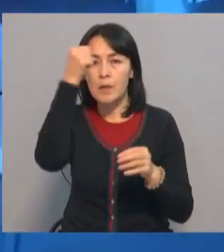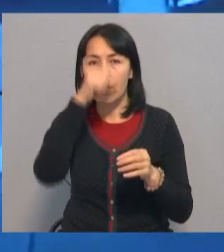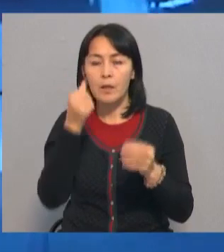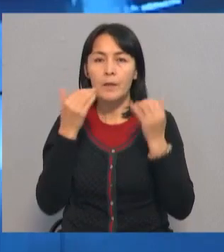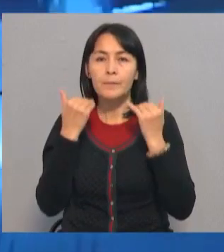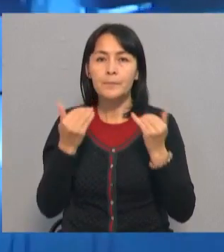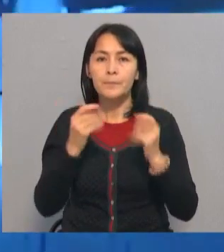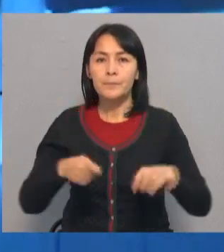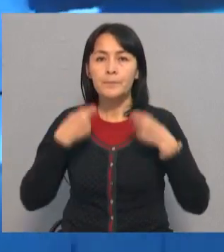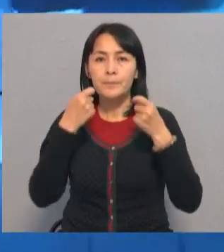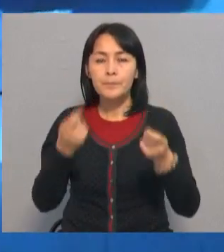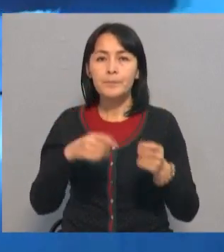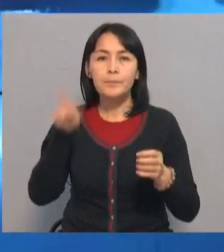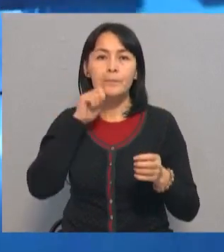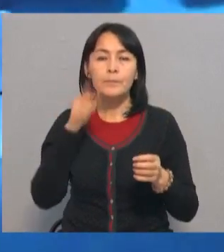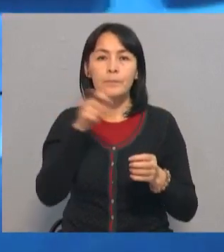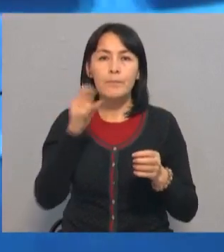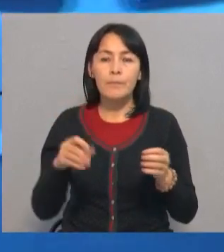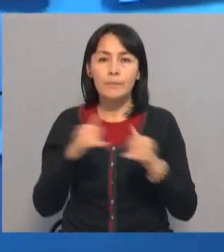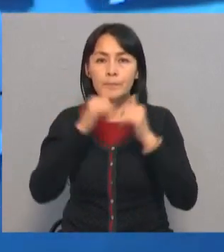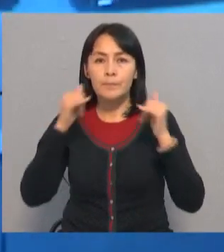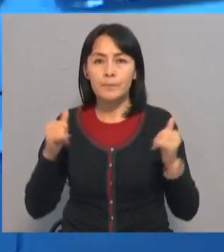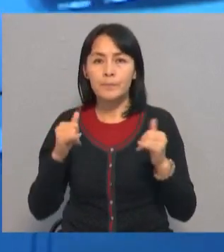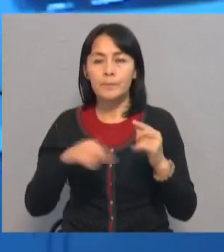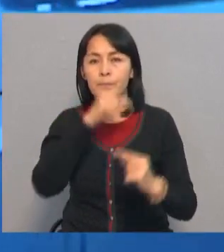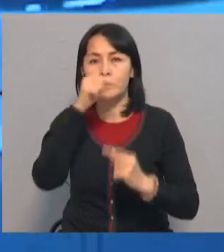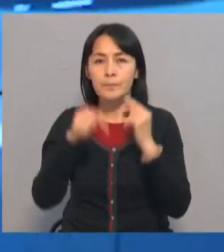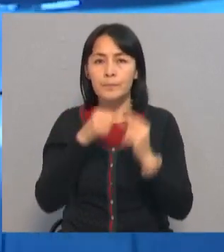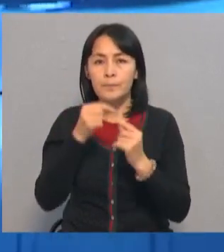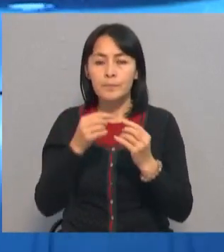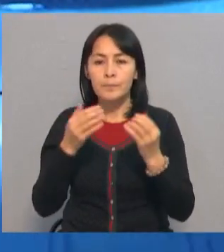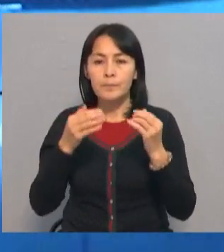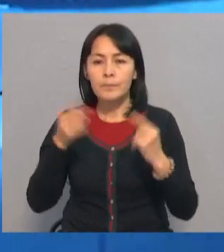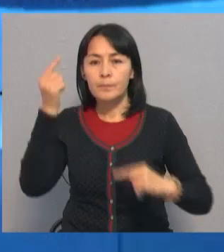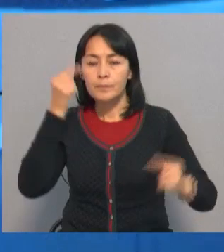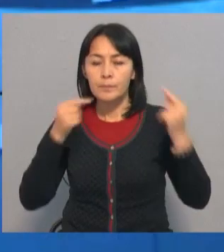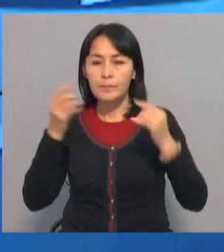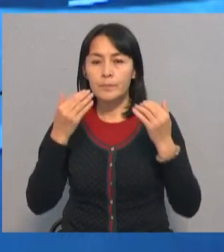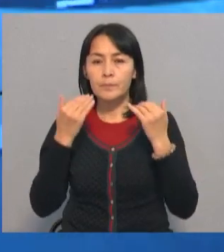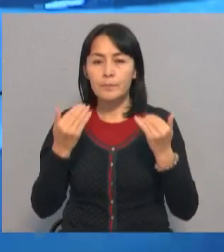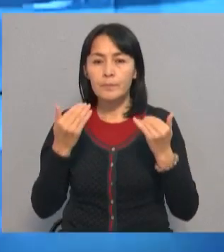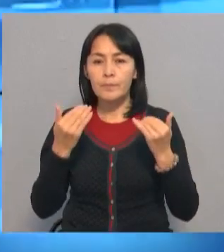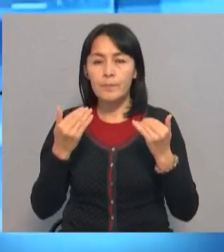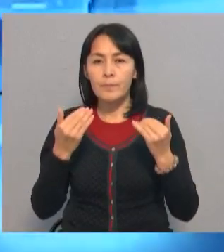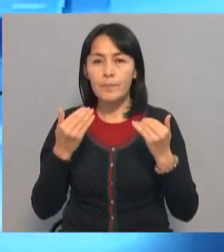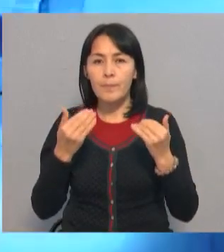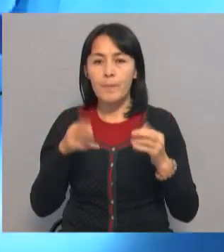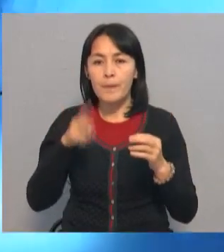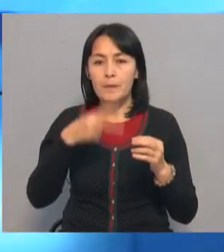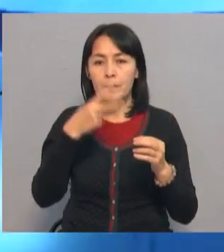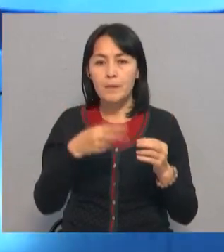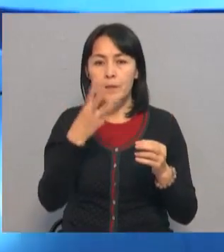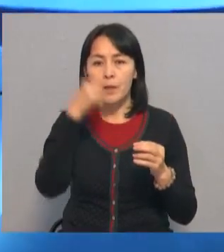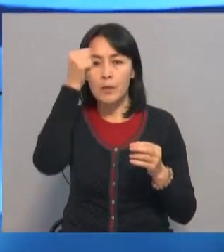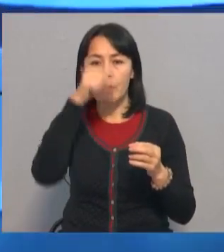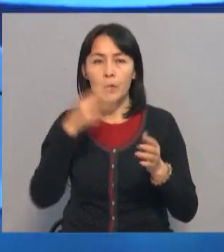годовых, предоставляемых молодежи для реализации предпринимательских инициатив. Всего в течение